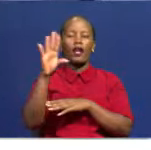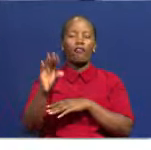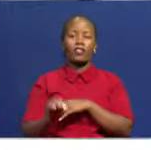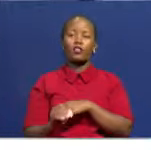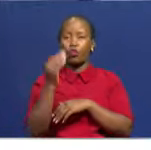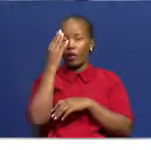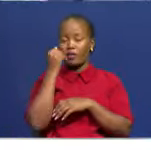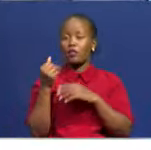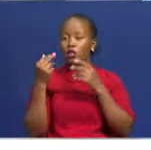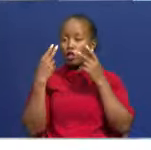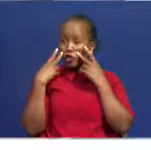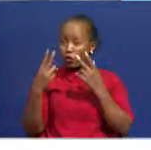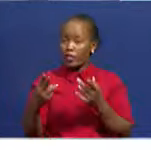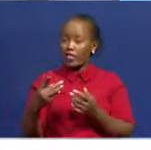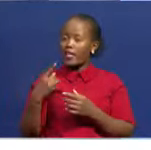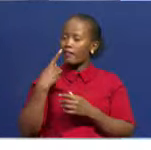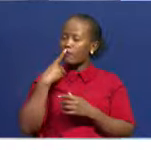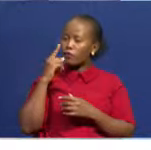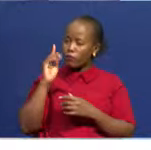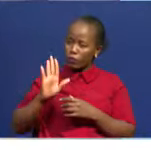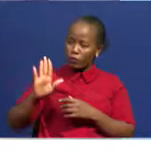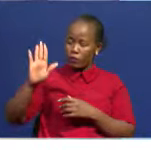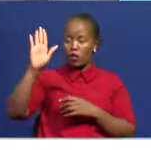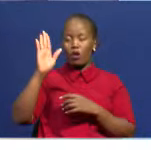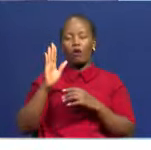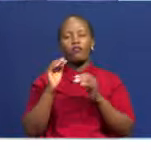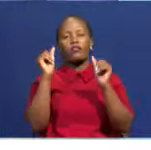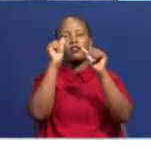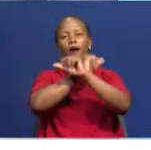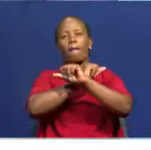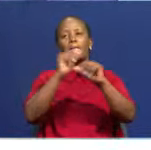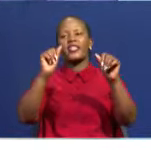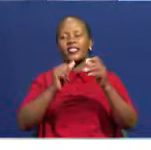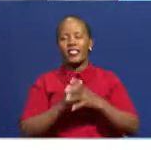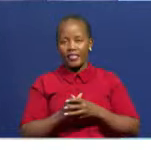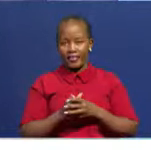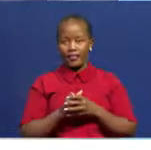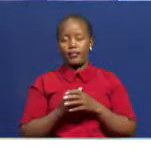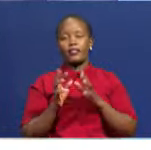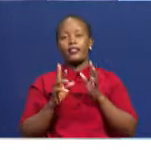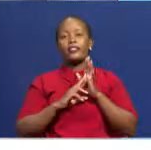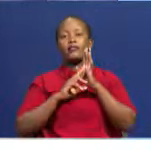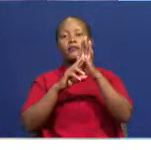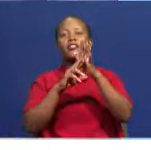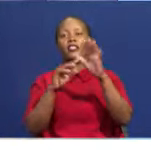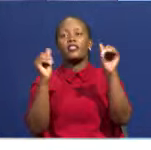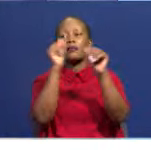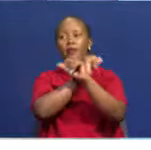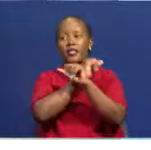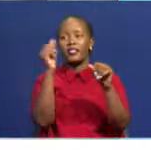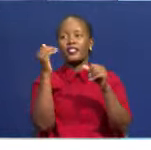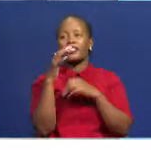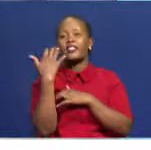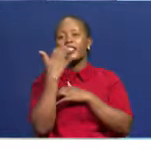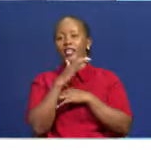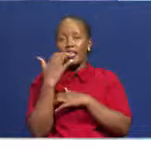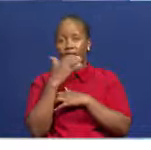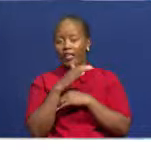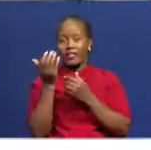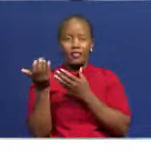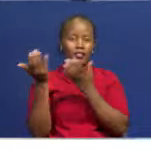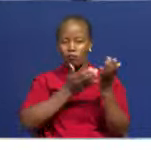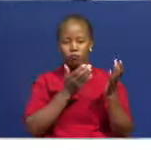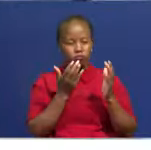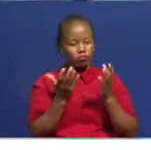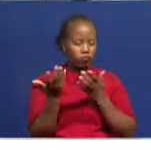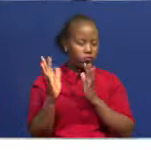kushuhudia hafla ya kuapishwa kwa rais Cyril Ramaphosa. Kwa niaba ya rais William Ruto, Gachagua aliwasilisha ujumbe wa kumpongeza